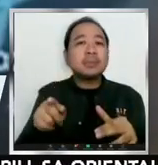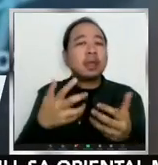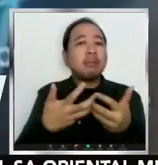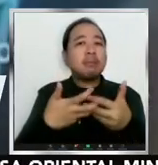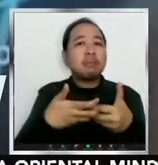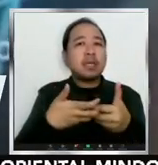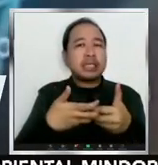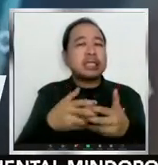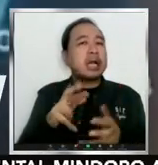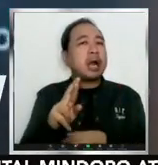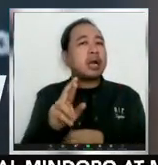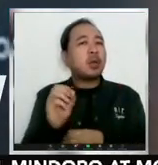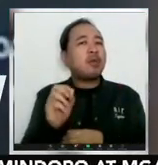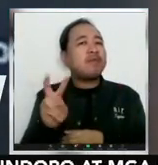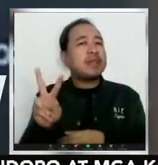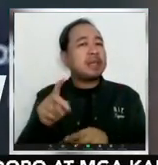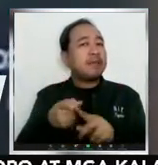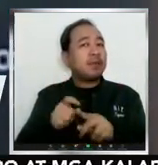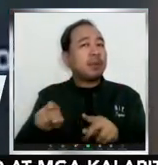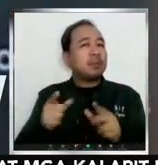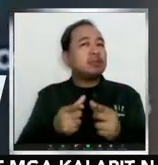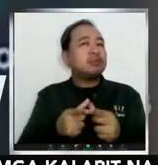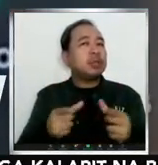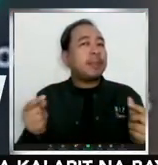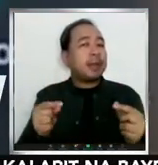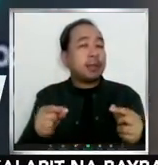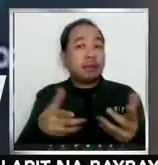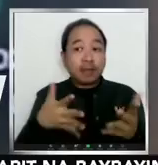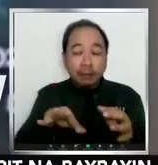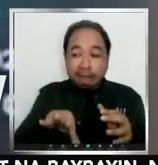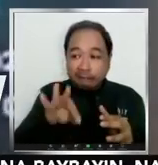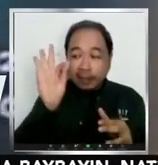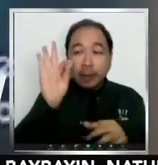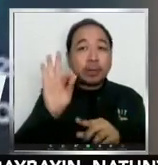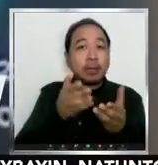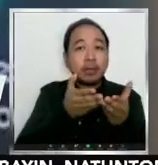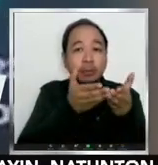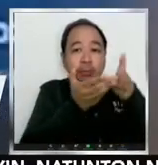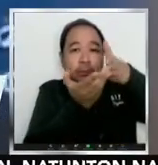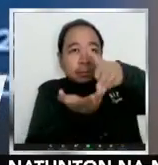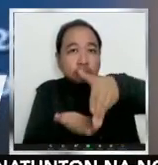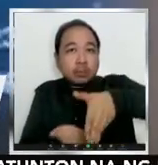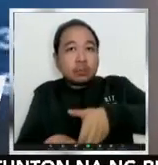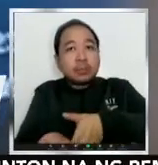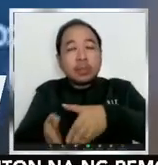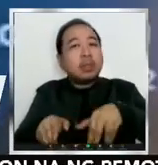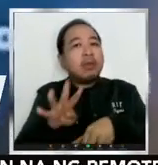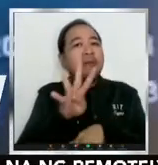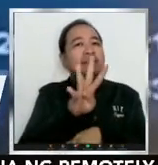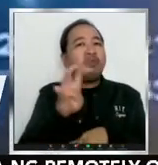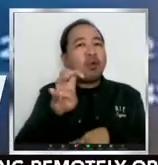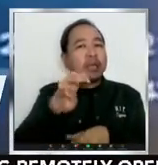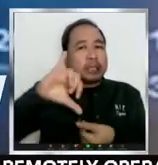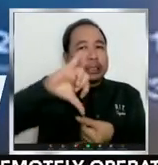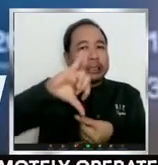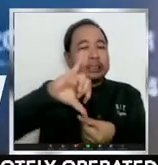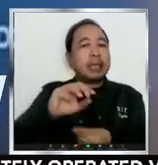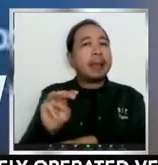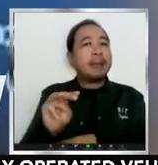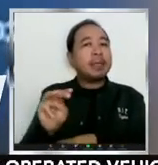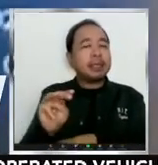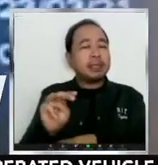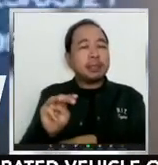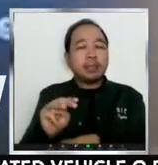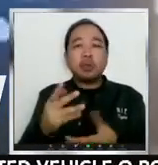mula Japan ang lumubog na MT Princess Empress sa lalim na 400 meters, may 15 kilometro, mula